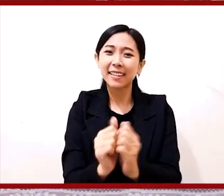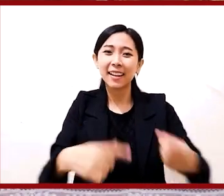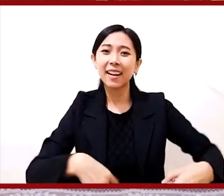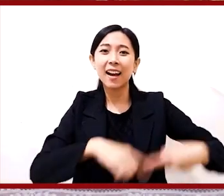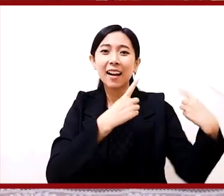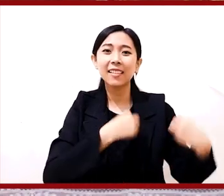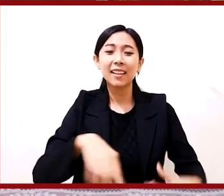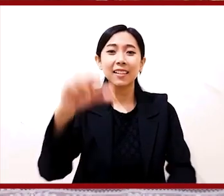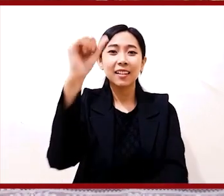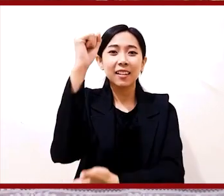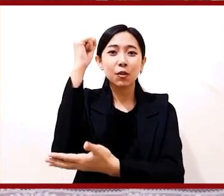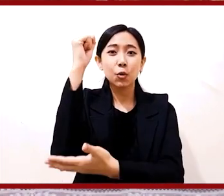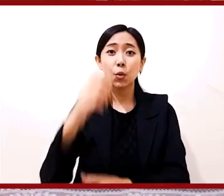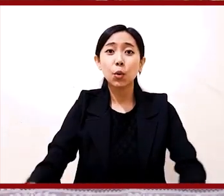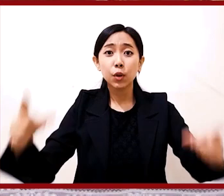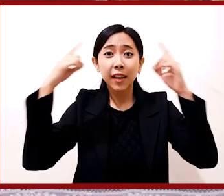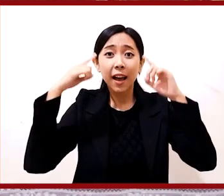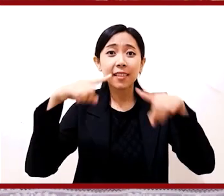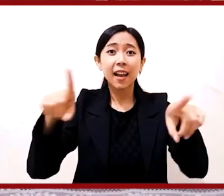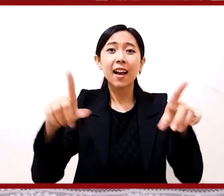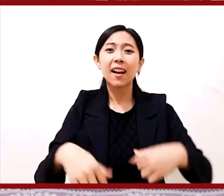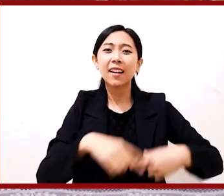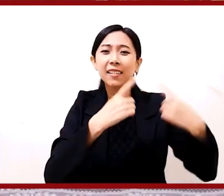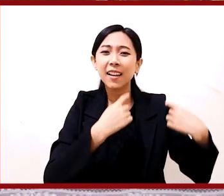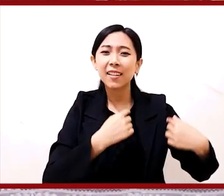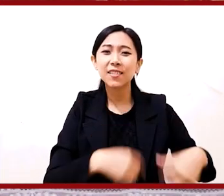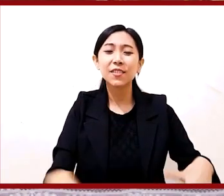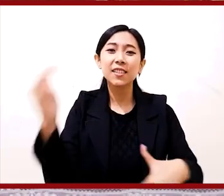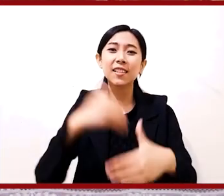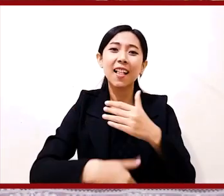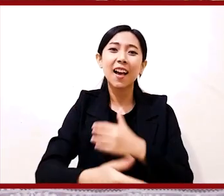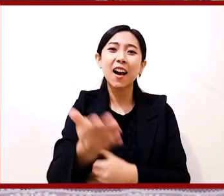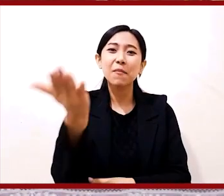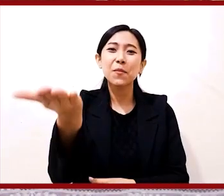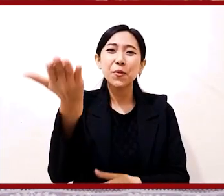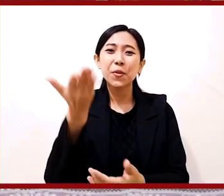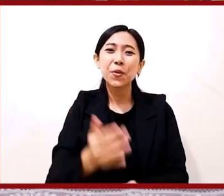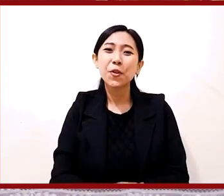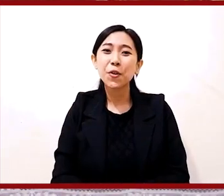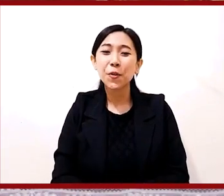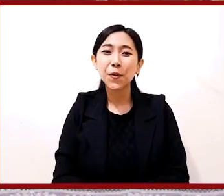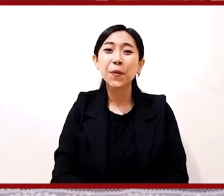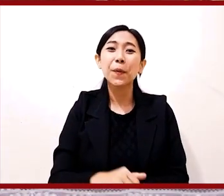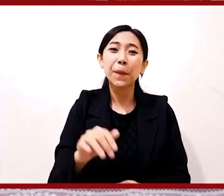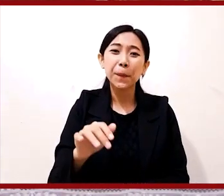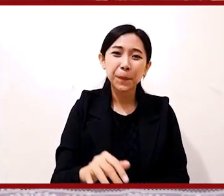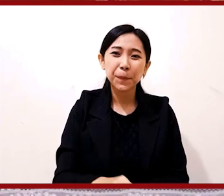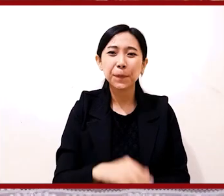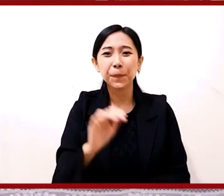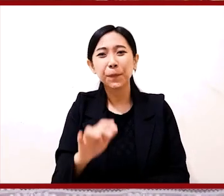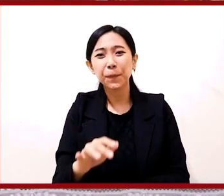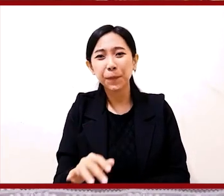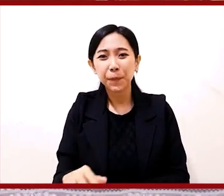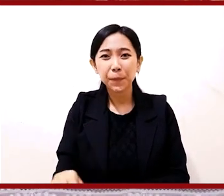Sampaikan firman dengan hati teguh, nyatakan Yesus dalammu.